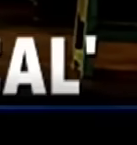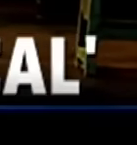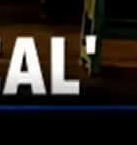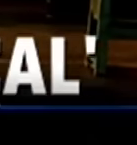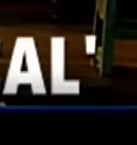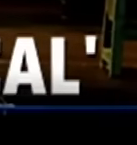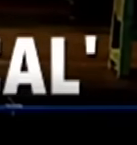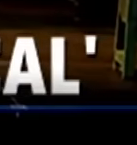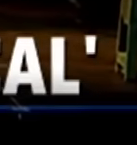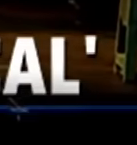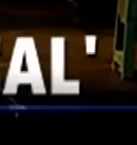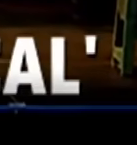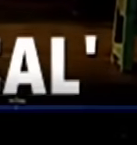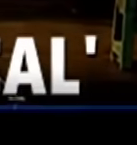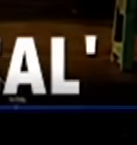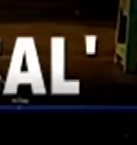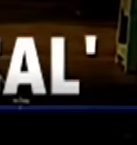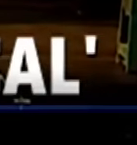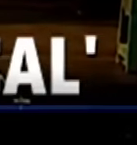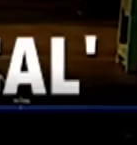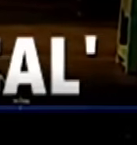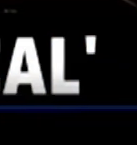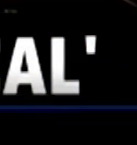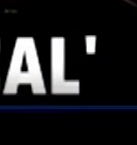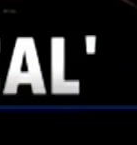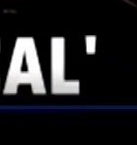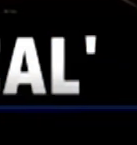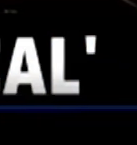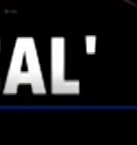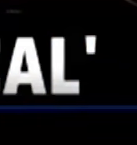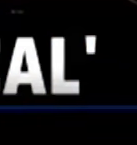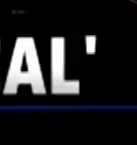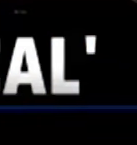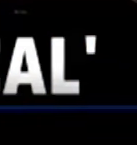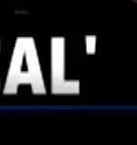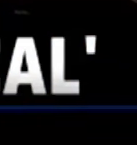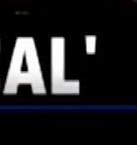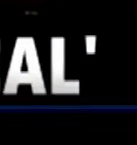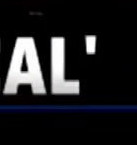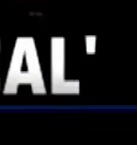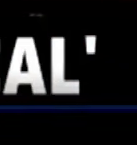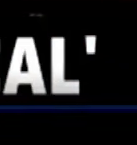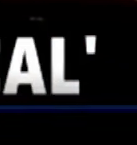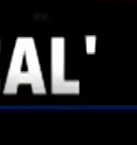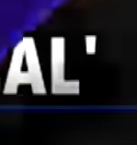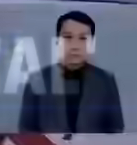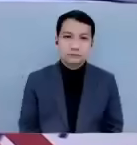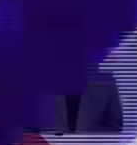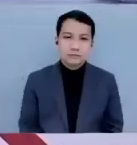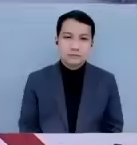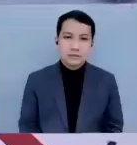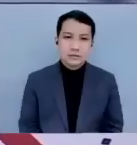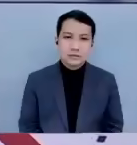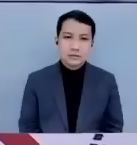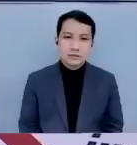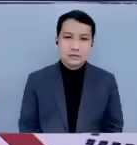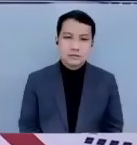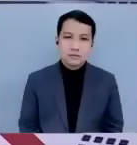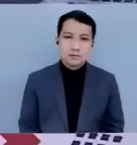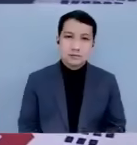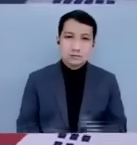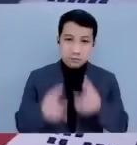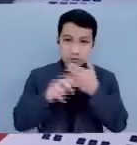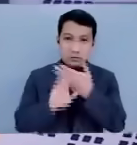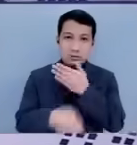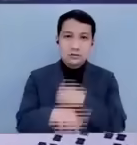ni Napopoy at Basha sa One More Chance, the musical, dapat daw abangan ng fans. Tutok lang mga kapatid